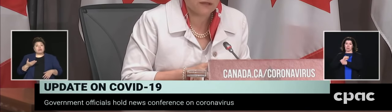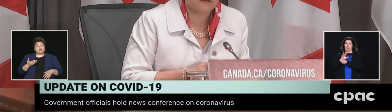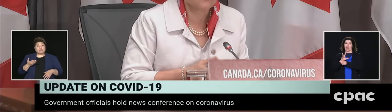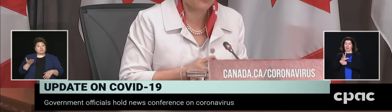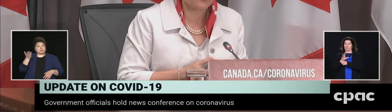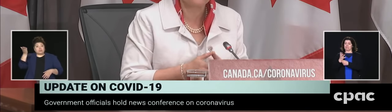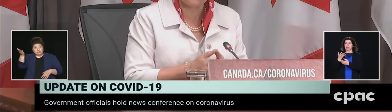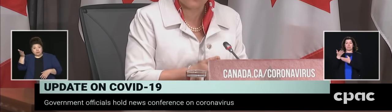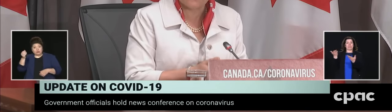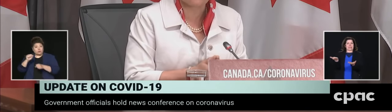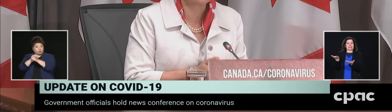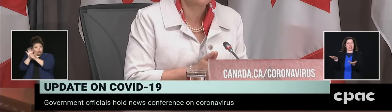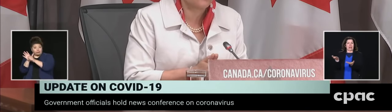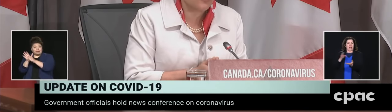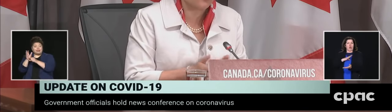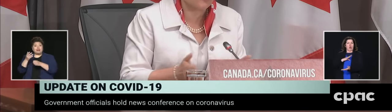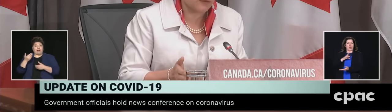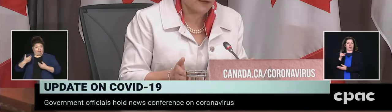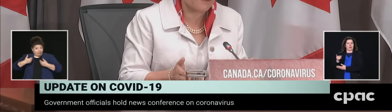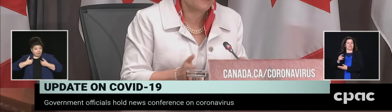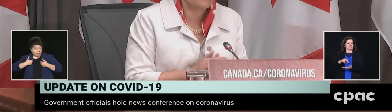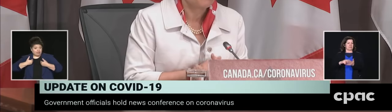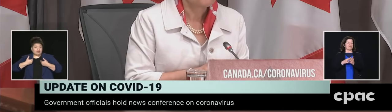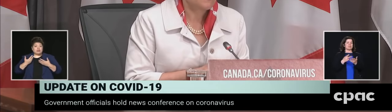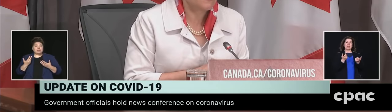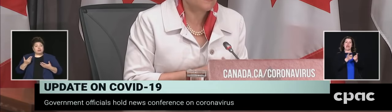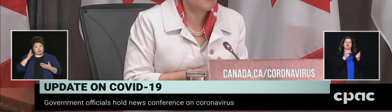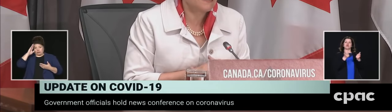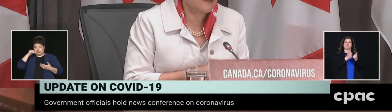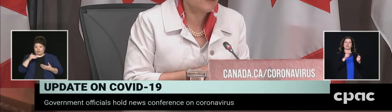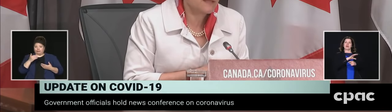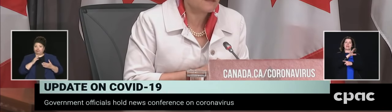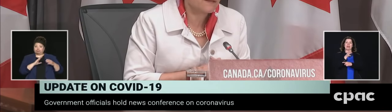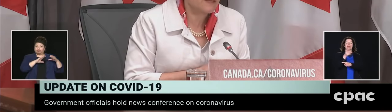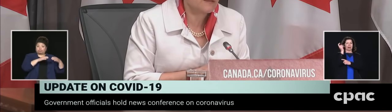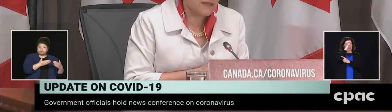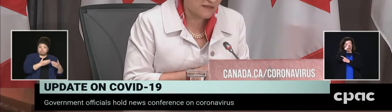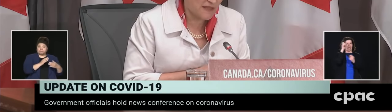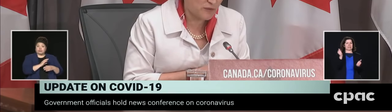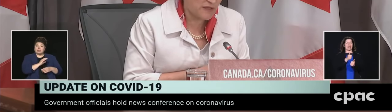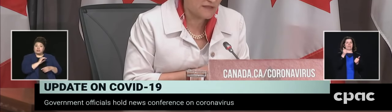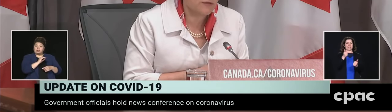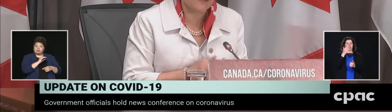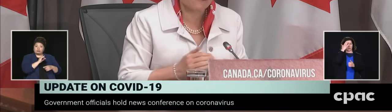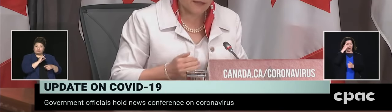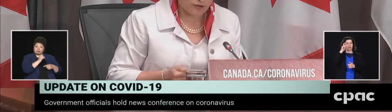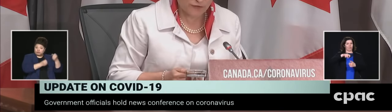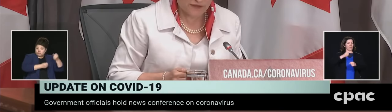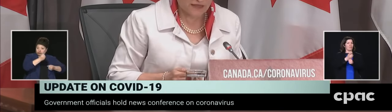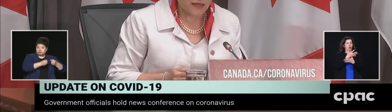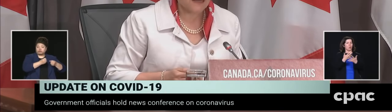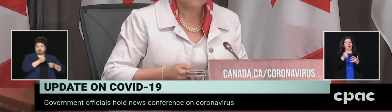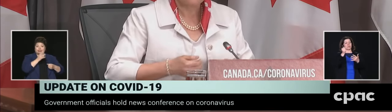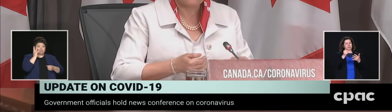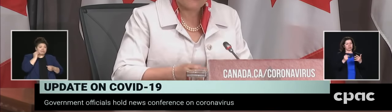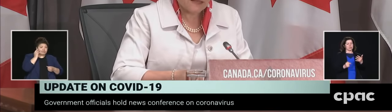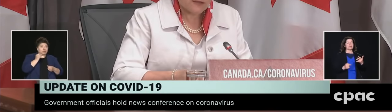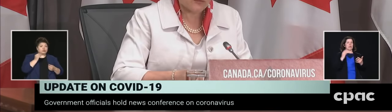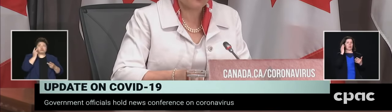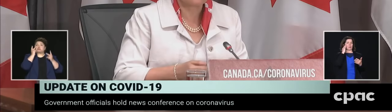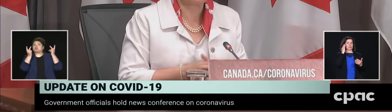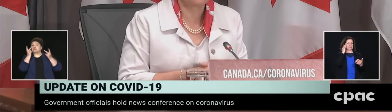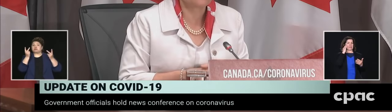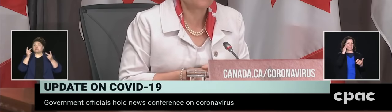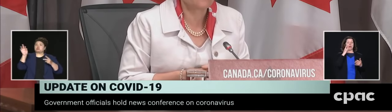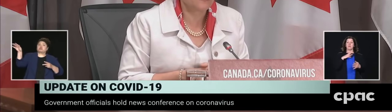d'expérience, beaucoup de connaissances de ce qu'on doit faire. Et l'industrie travaille un étroit de collaboration avec le fédéral, avec